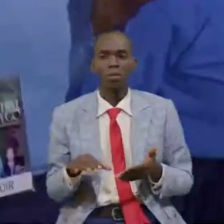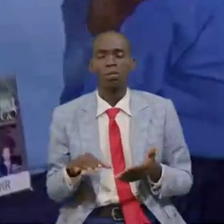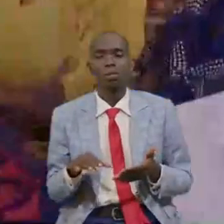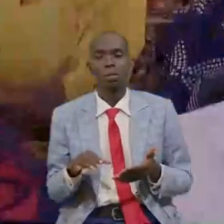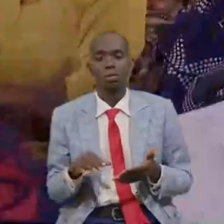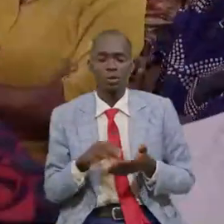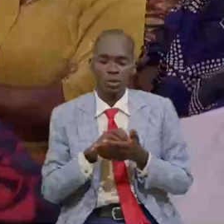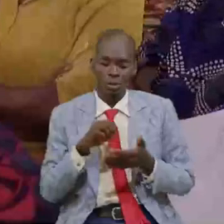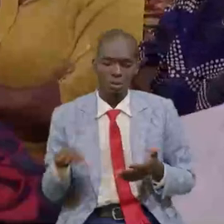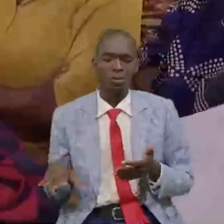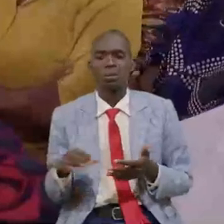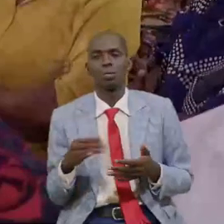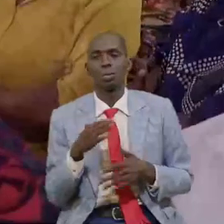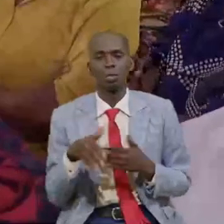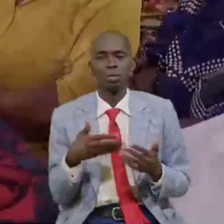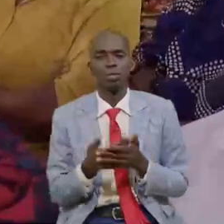ôte-les.